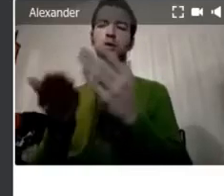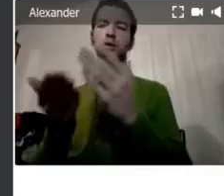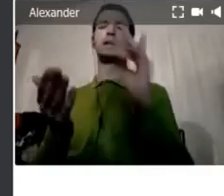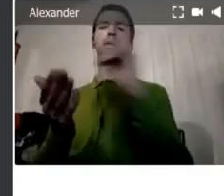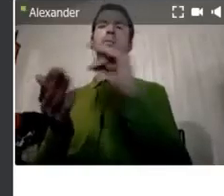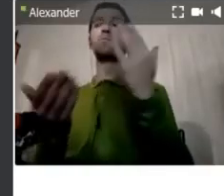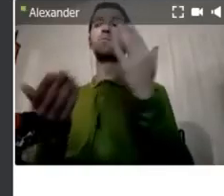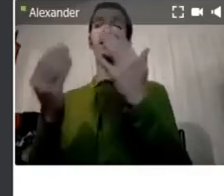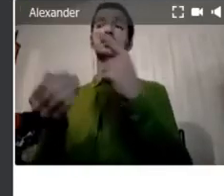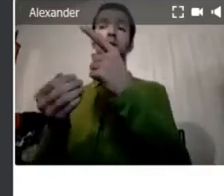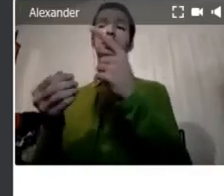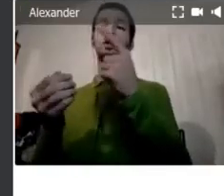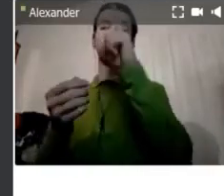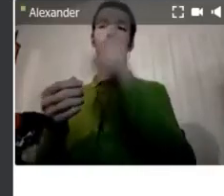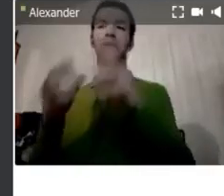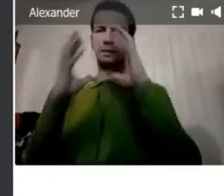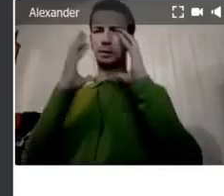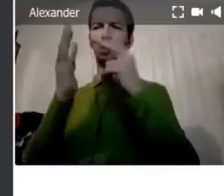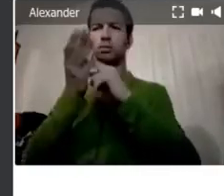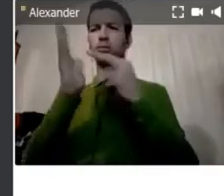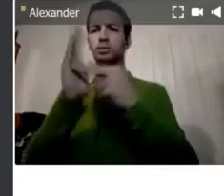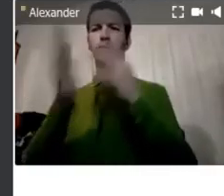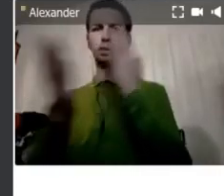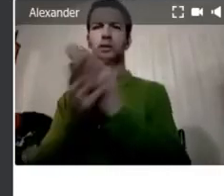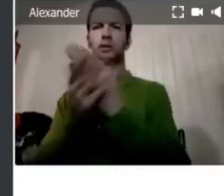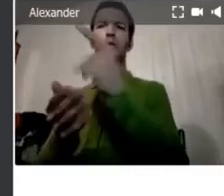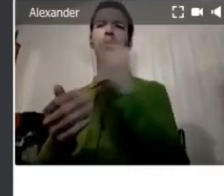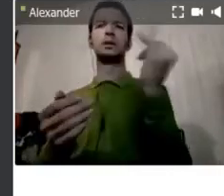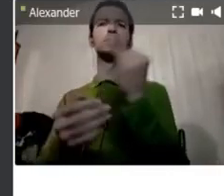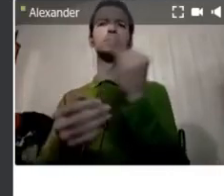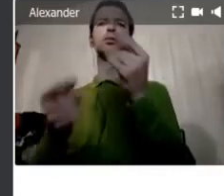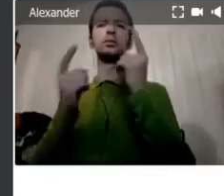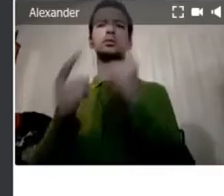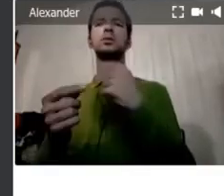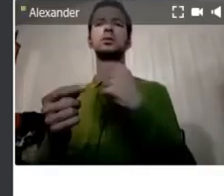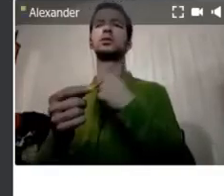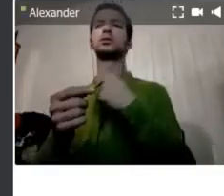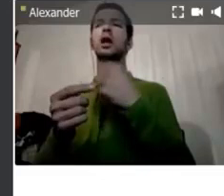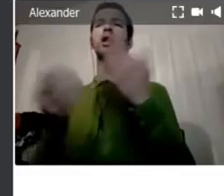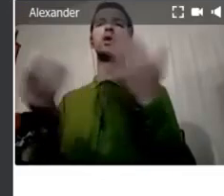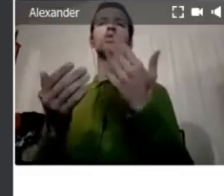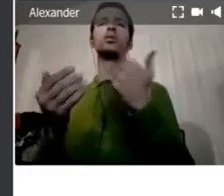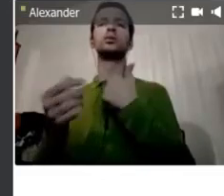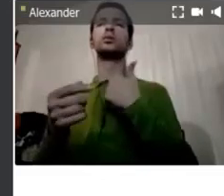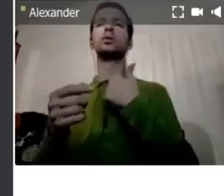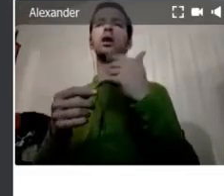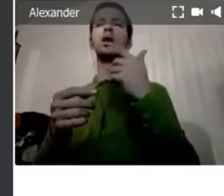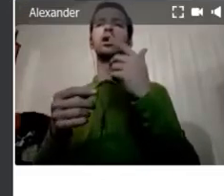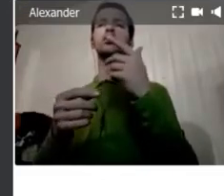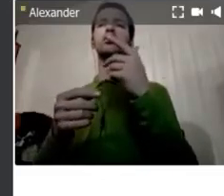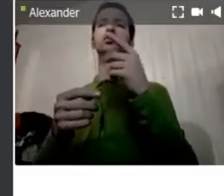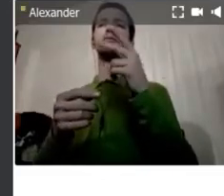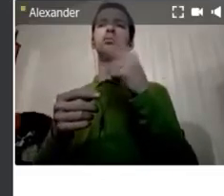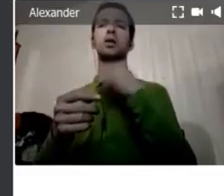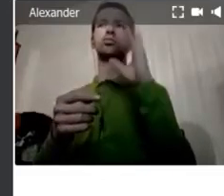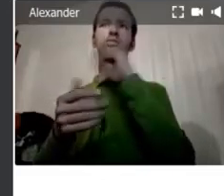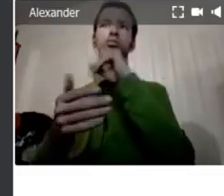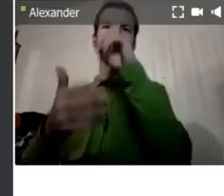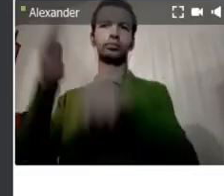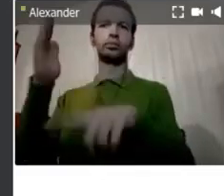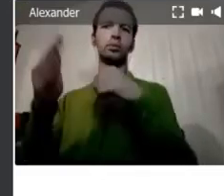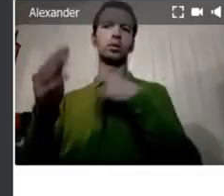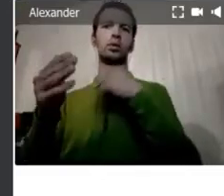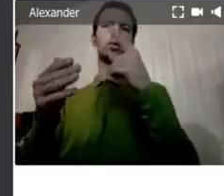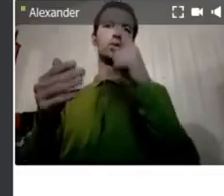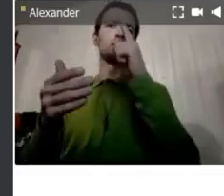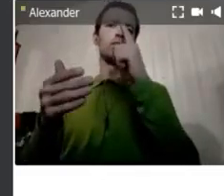чтобы развивать этот бизнес много лет и, соответственно, хорошо при этом зарабатывать. Так вот, пожалуйста, смотрите на